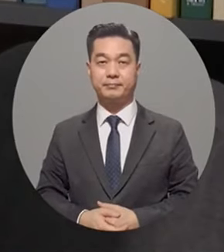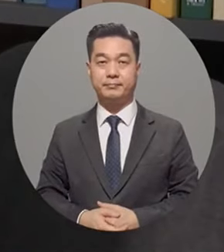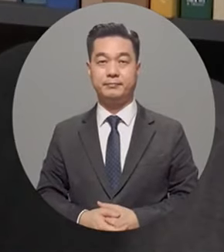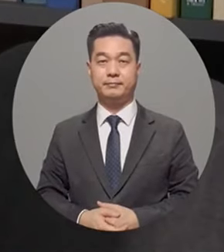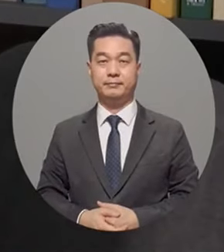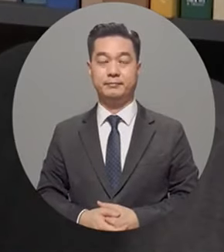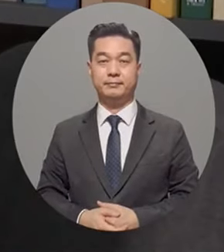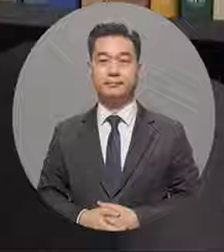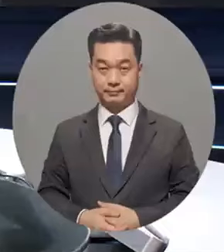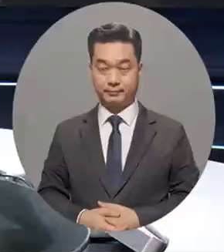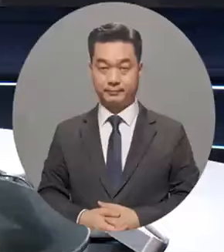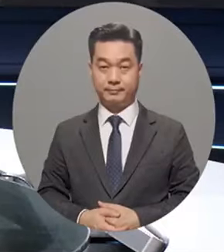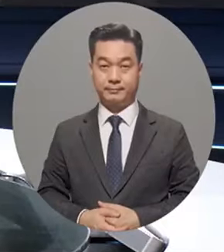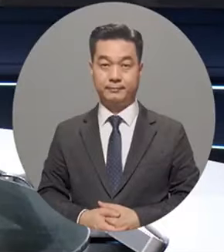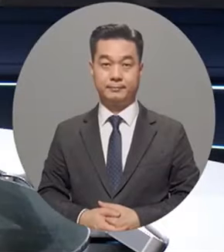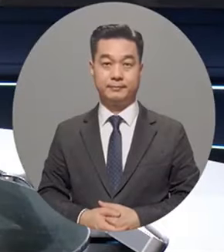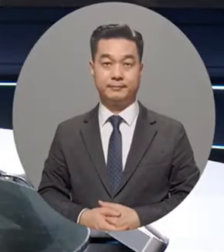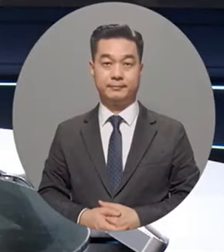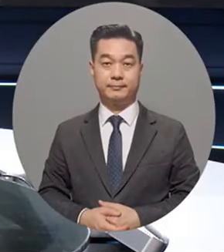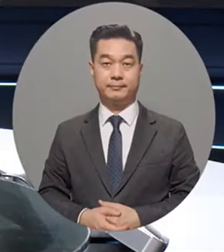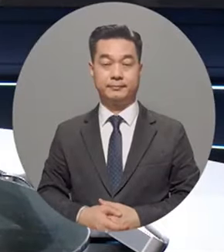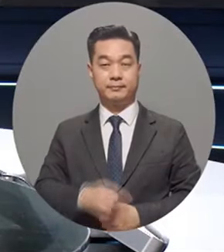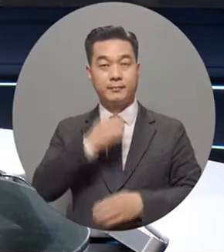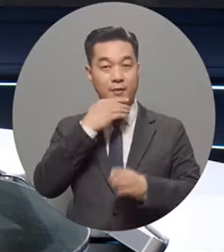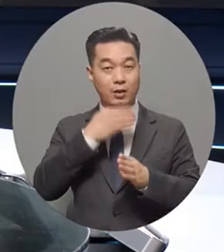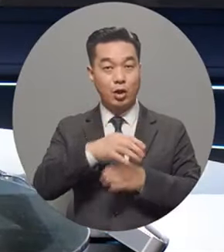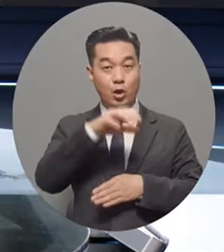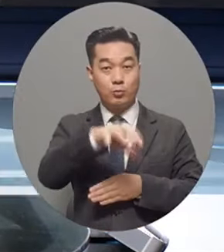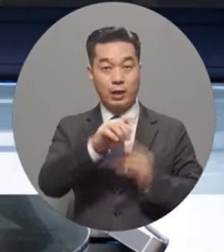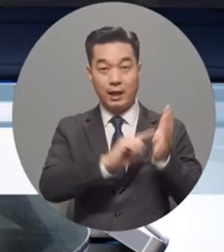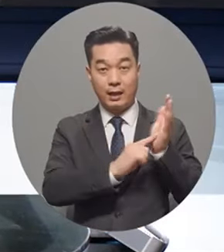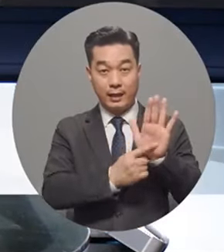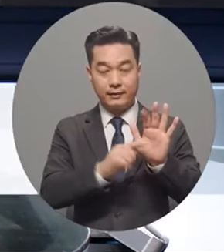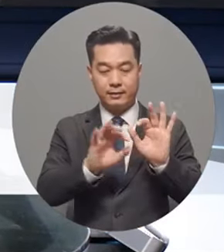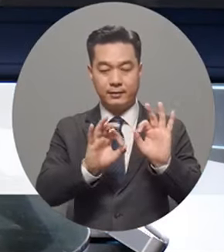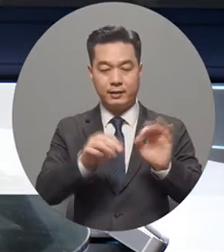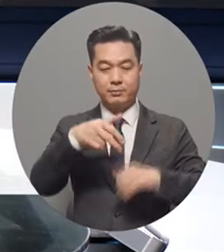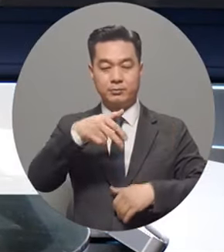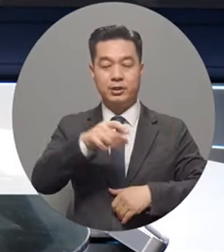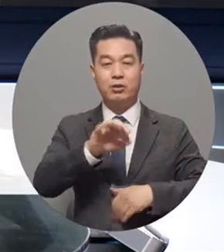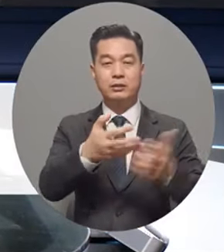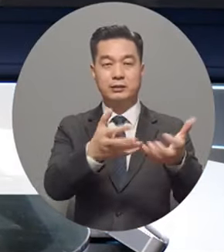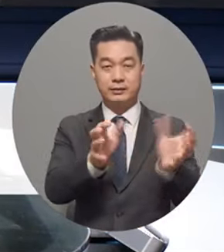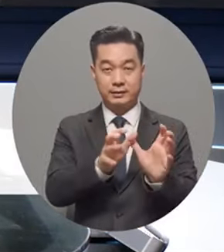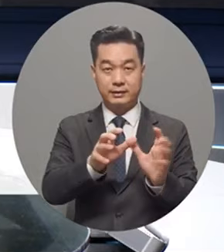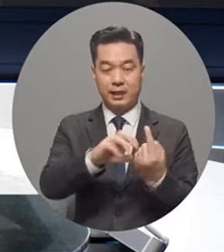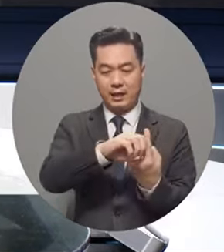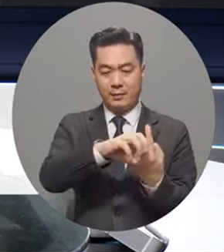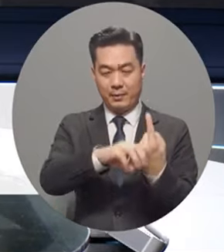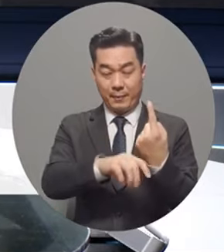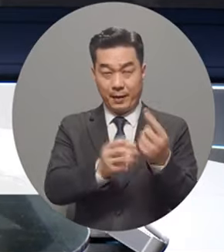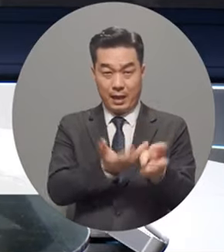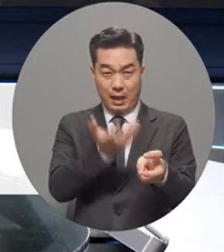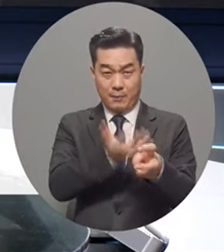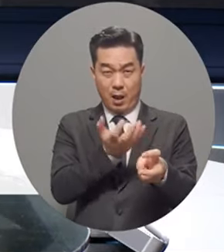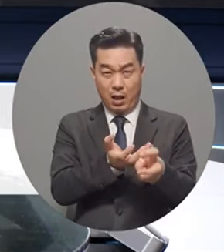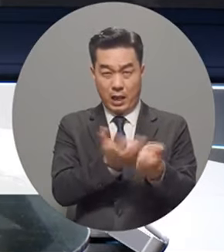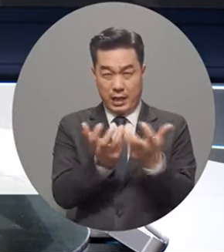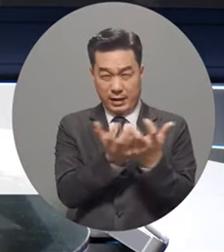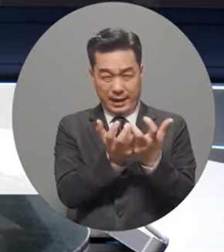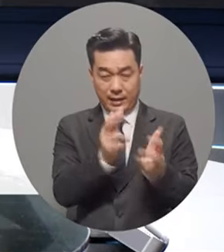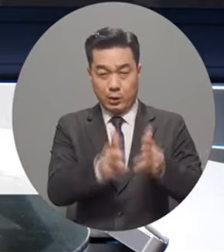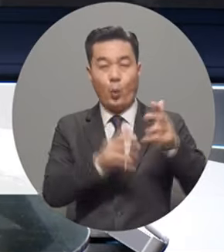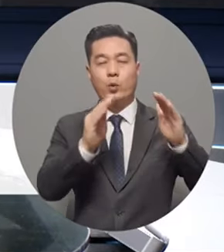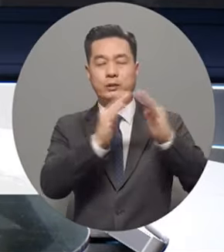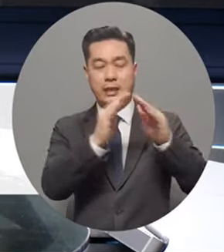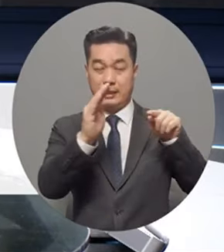뉴스 조희영입니다. 북한이 김정은 국무위원장이 미사일 발사용 차량으로 가득 찬 군수 공장을 찾은